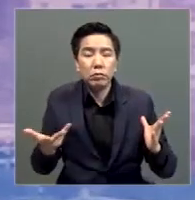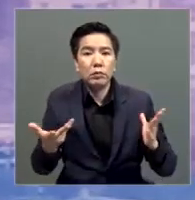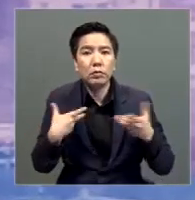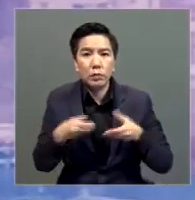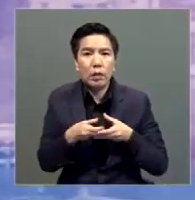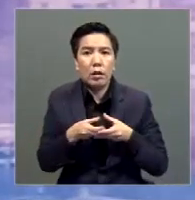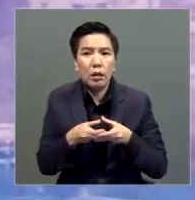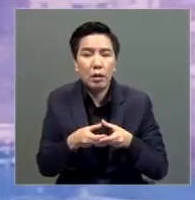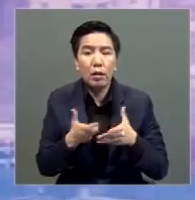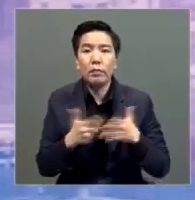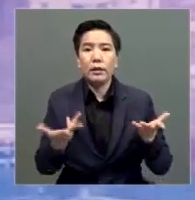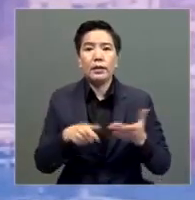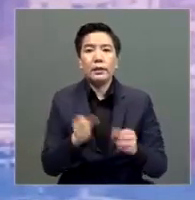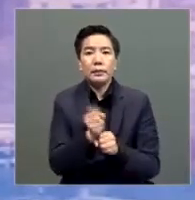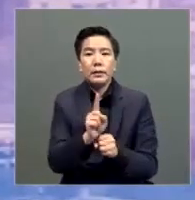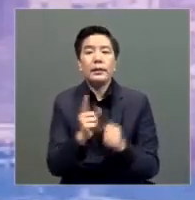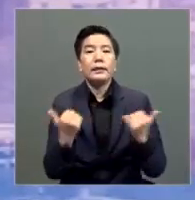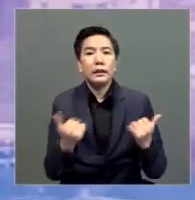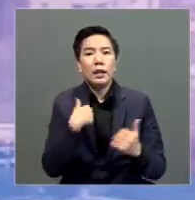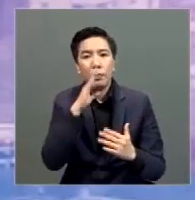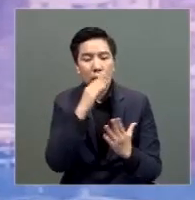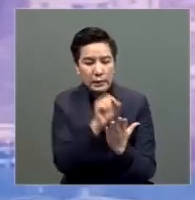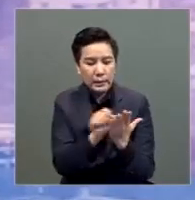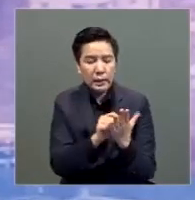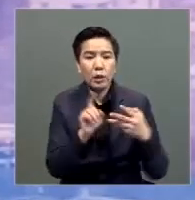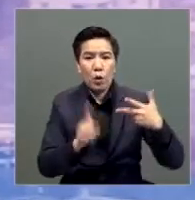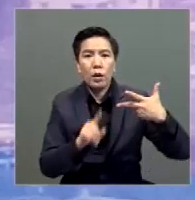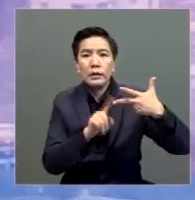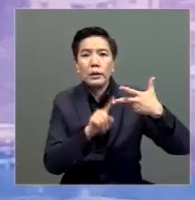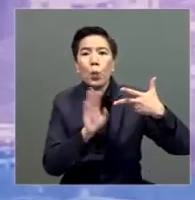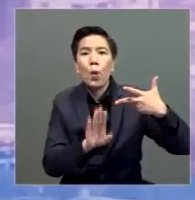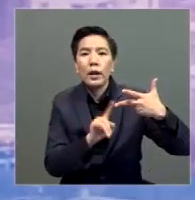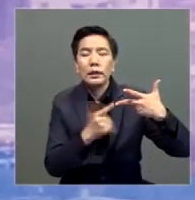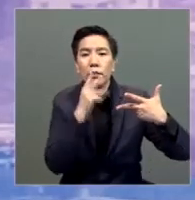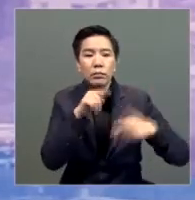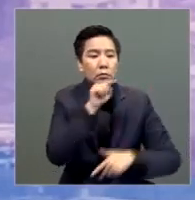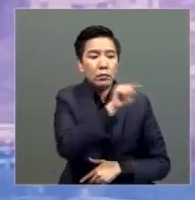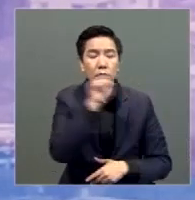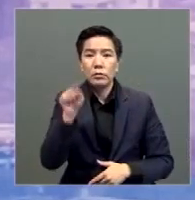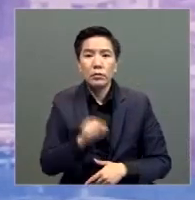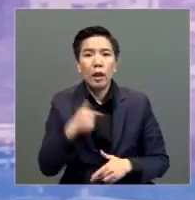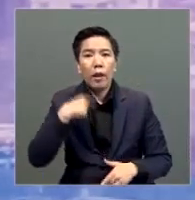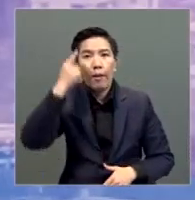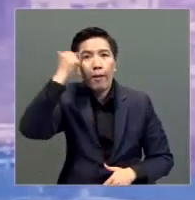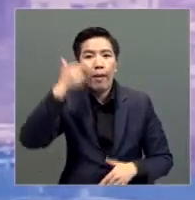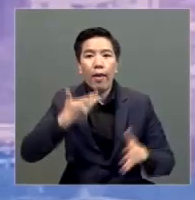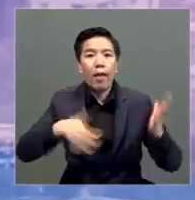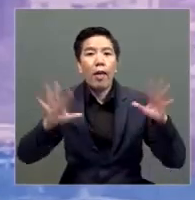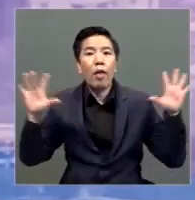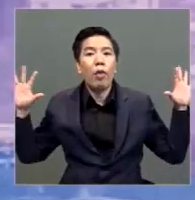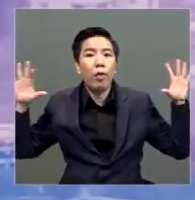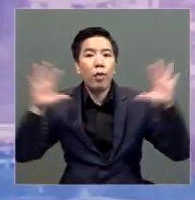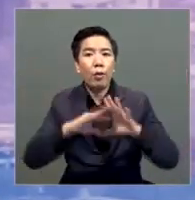กนี้เข้ามาเลเซียไม่ได้ถ้าเราไม่เขียนอะไรเอาไว้พวกนี้ก็แตกฉานซ่านเซนกลับเข้ามากรุงเ